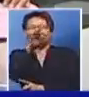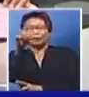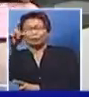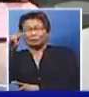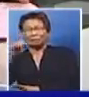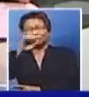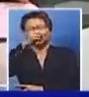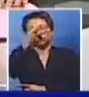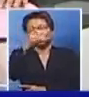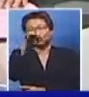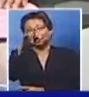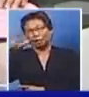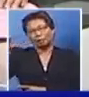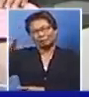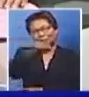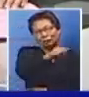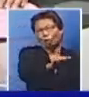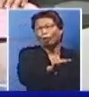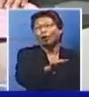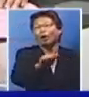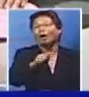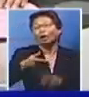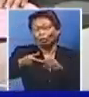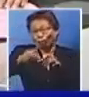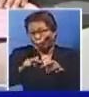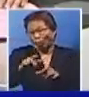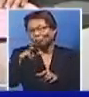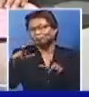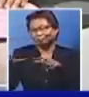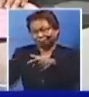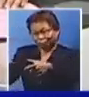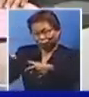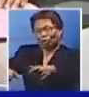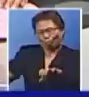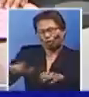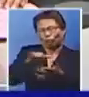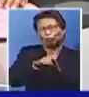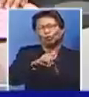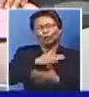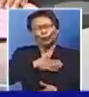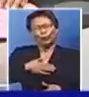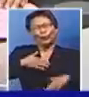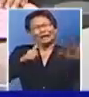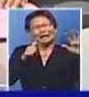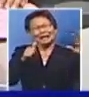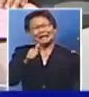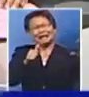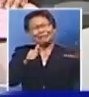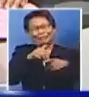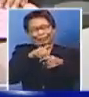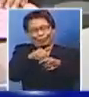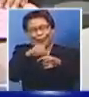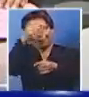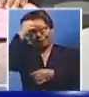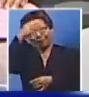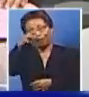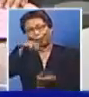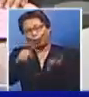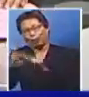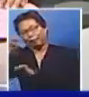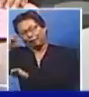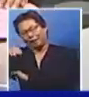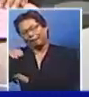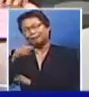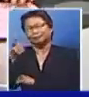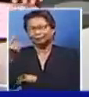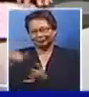Syahri Abdul Samad, mereka perlu berbuat demikian bagi membolehkan mereka menikmati 6 insentif yang diumumkan oleh Perdana Menteri hari ini.